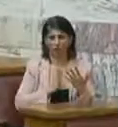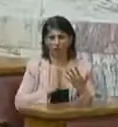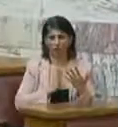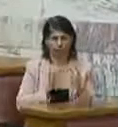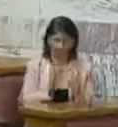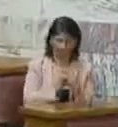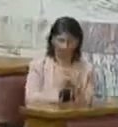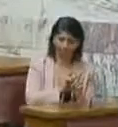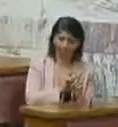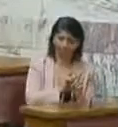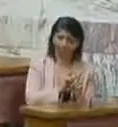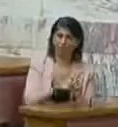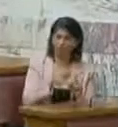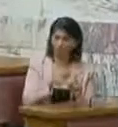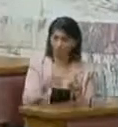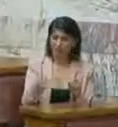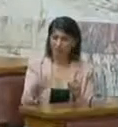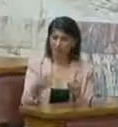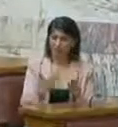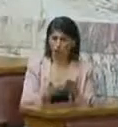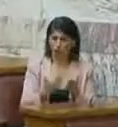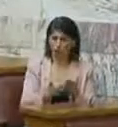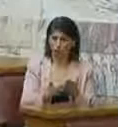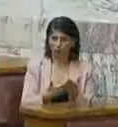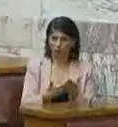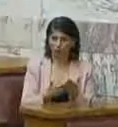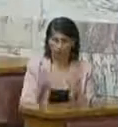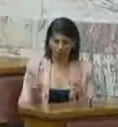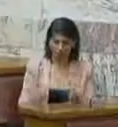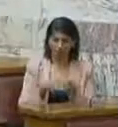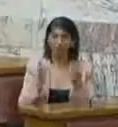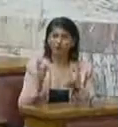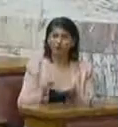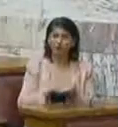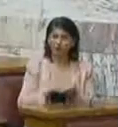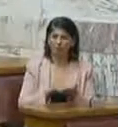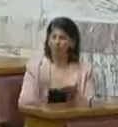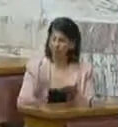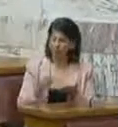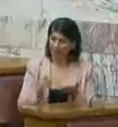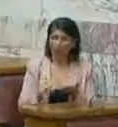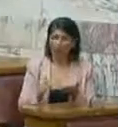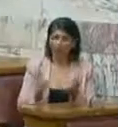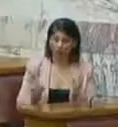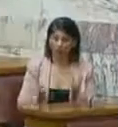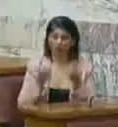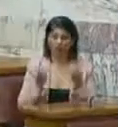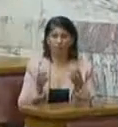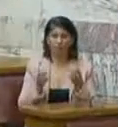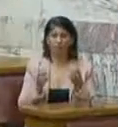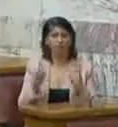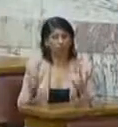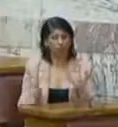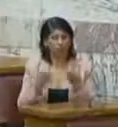Εγκλωβισμένοι σε αυτό το στοιχείο, ανακαλύψατε πάλι, είστε καλοί σε αυτό, ένα εφεύρημα. Το εφεύρημα